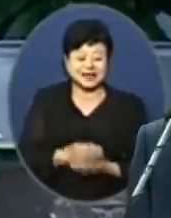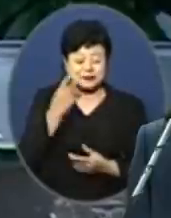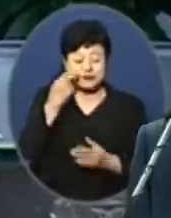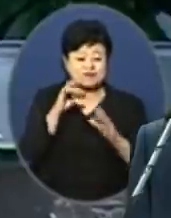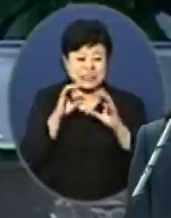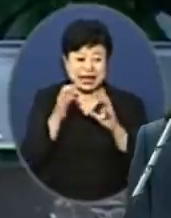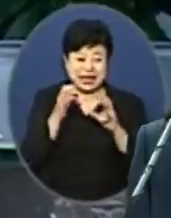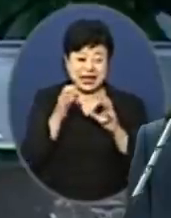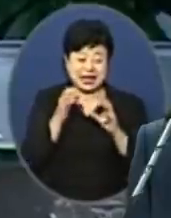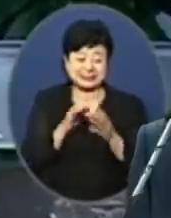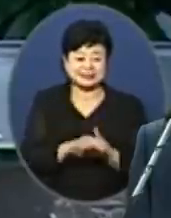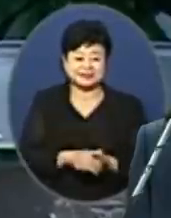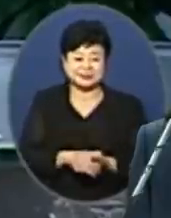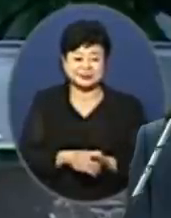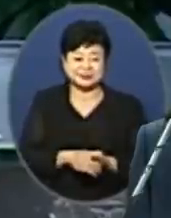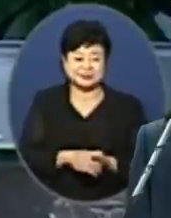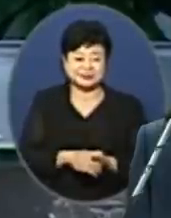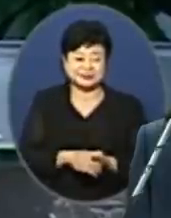미국은